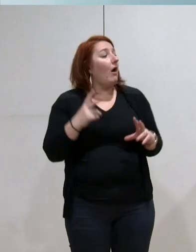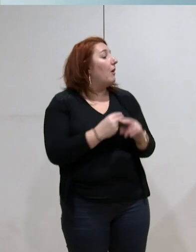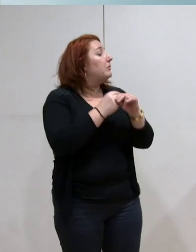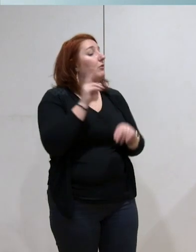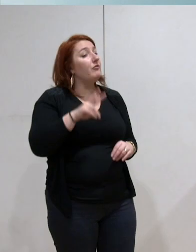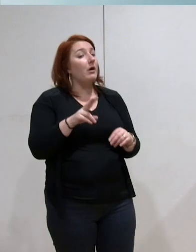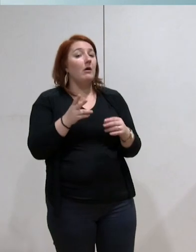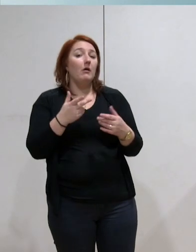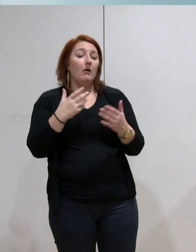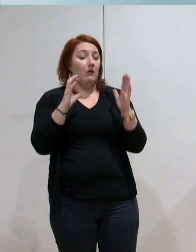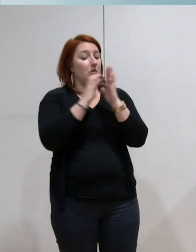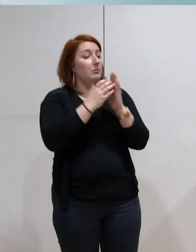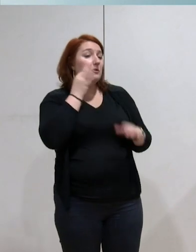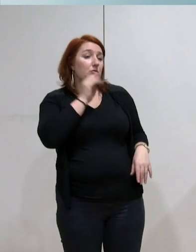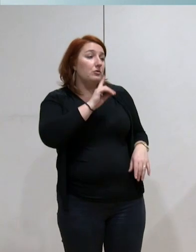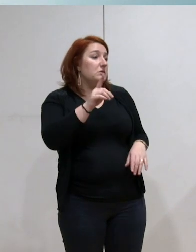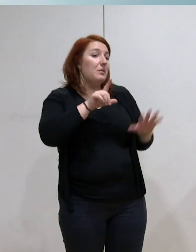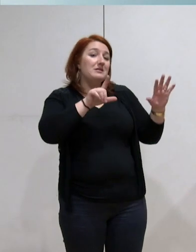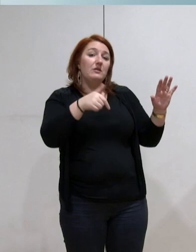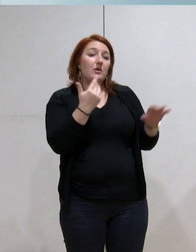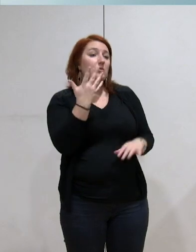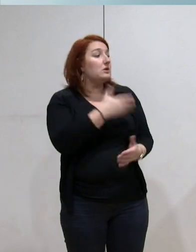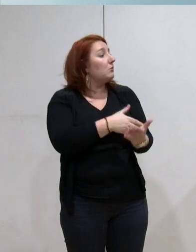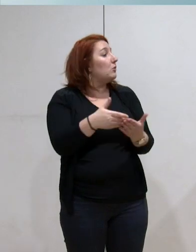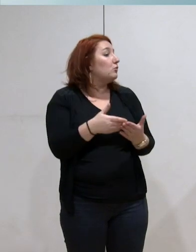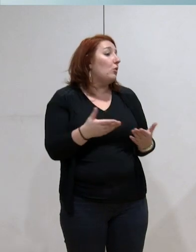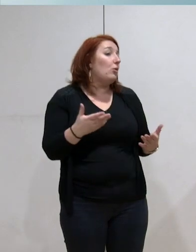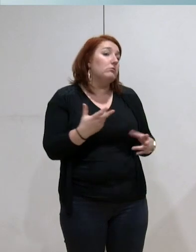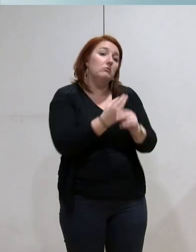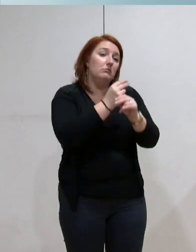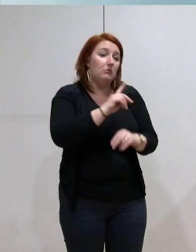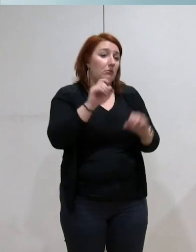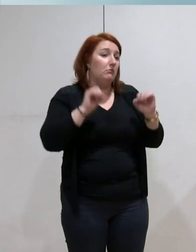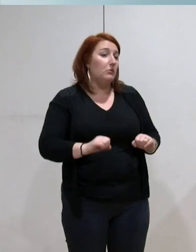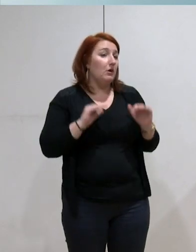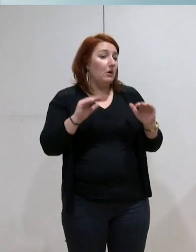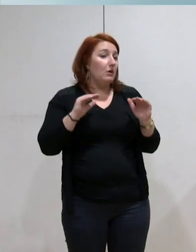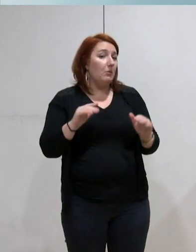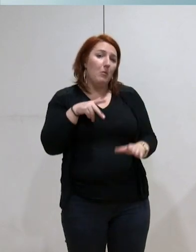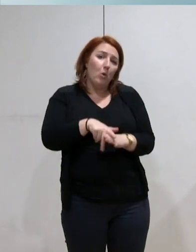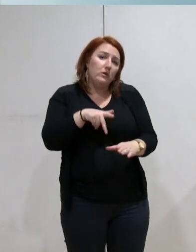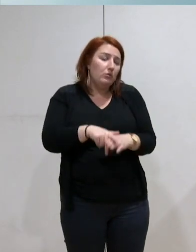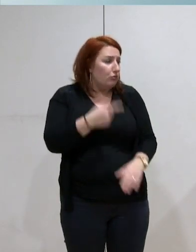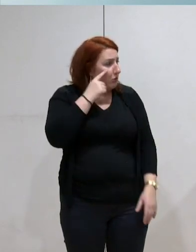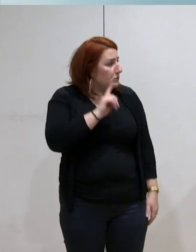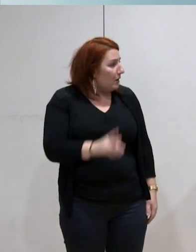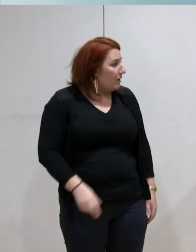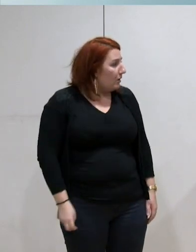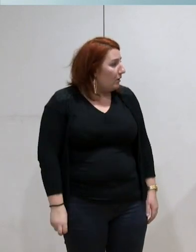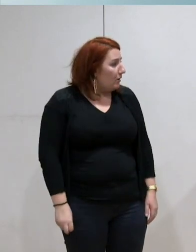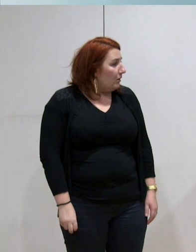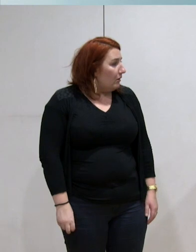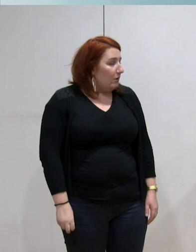engager une dépense de 7,5 million d'euros je pense que c'est quelque chose qu'on aurait pu passer quand même un petit peu au début vous pensez